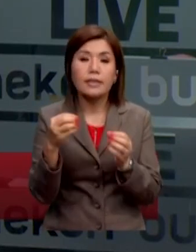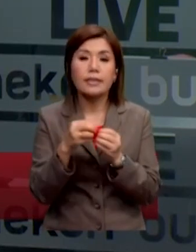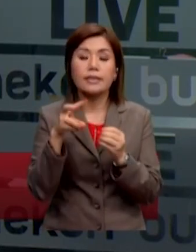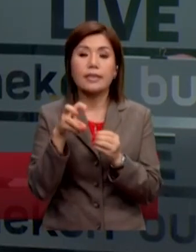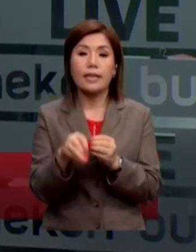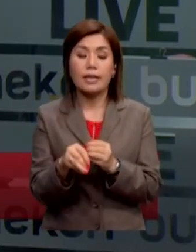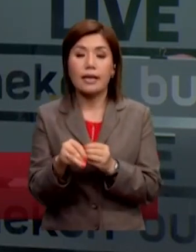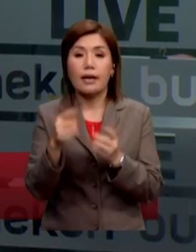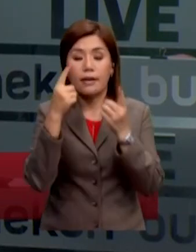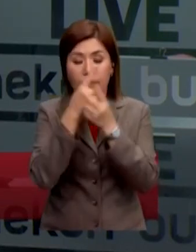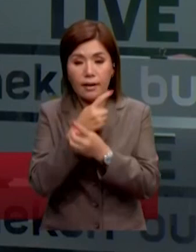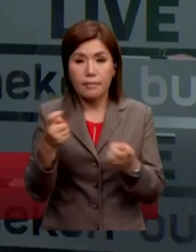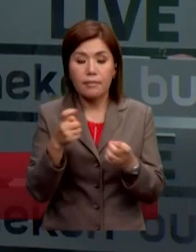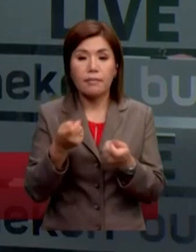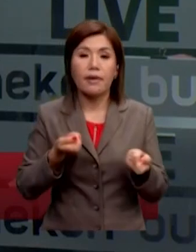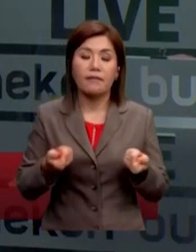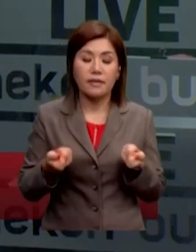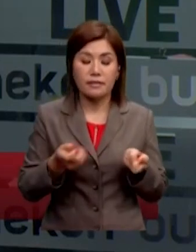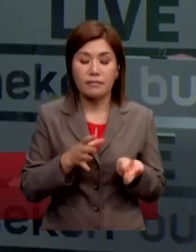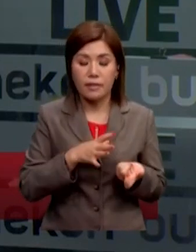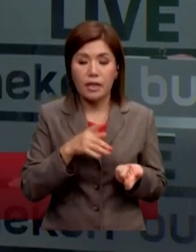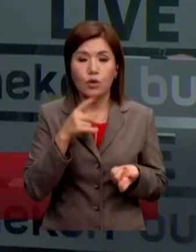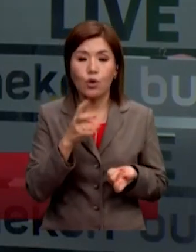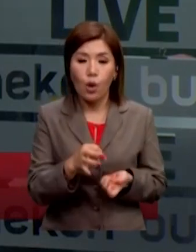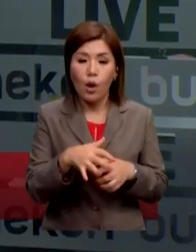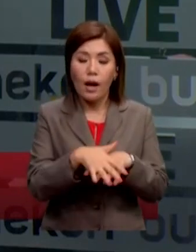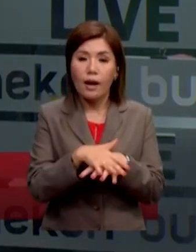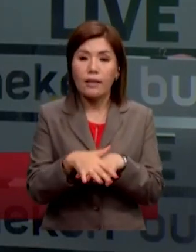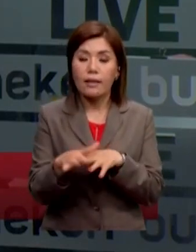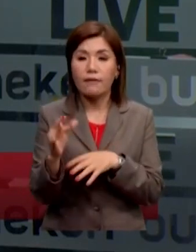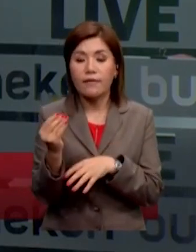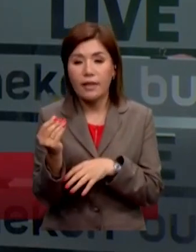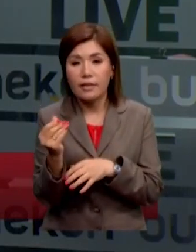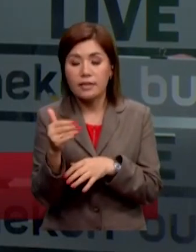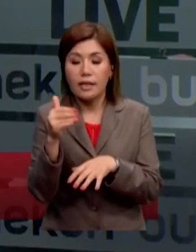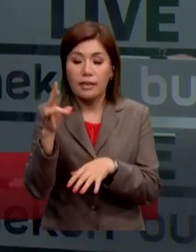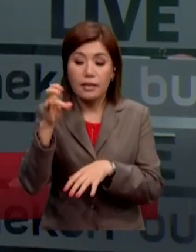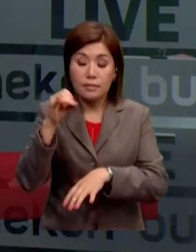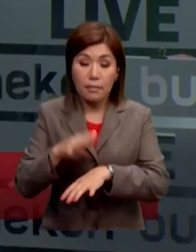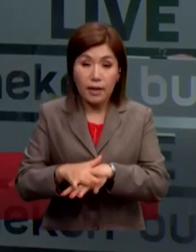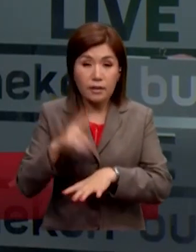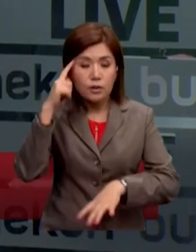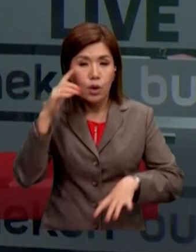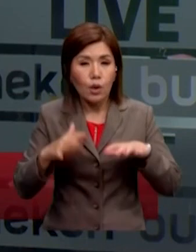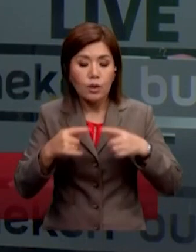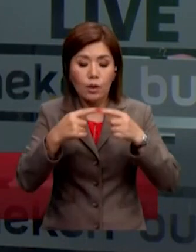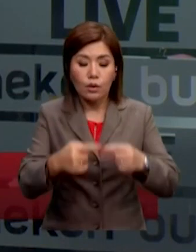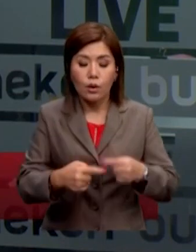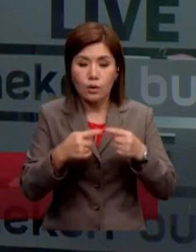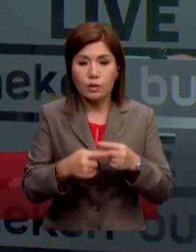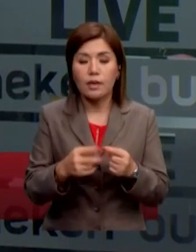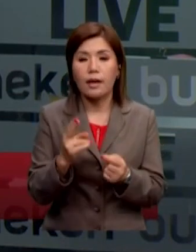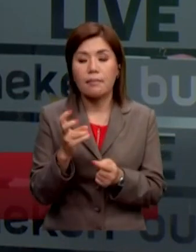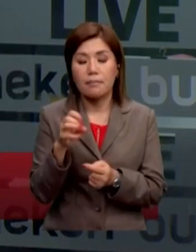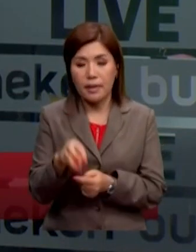лет, сообщили ранее в правительстве. Однако аналитики Халык Финансы и Национального банка усомнились в точности методологии Кабмина